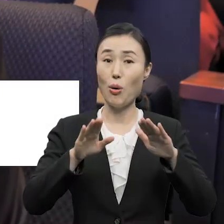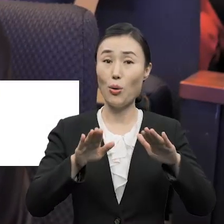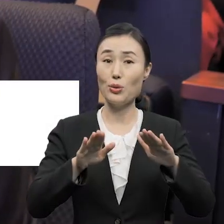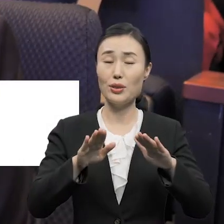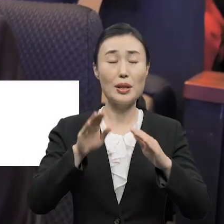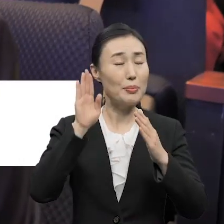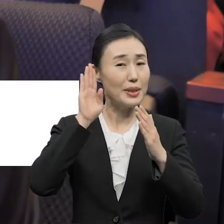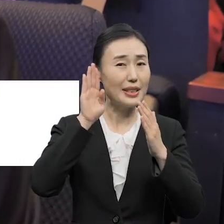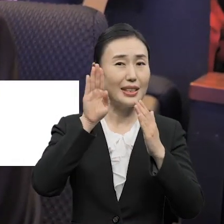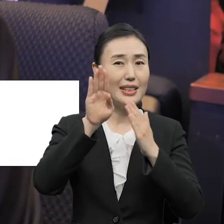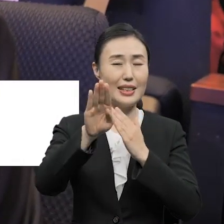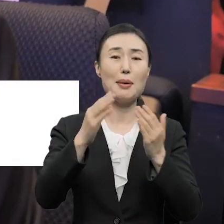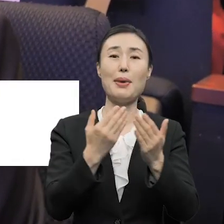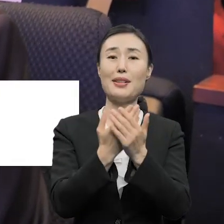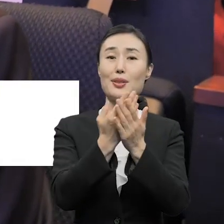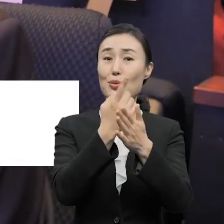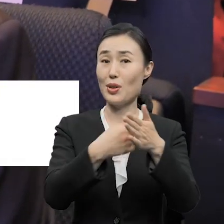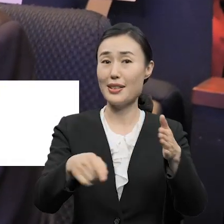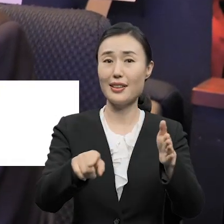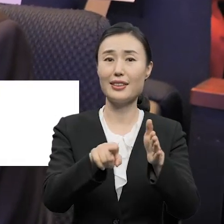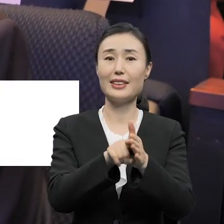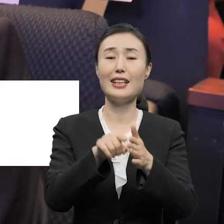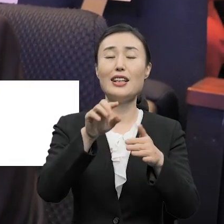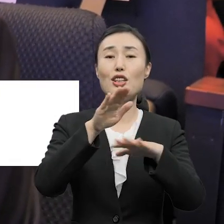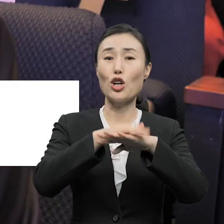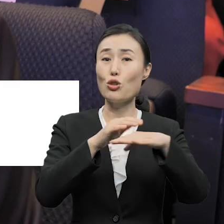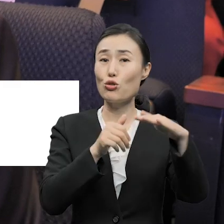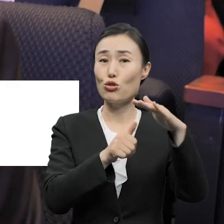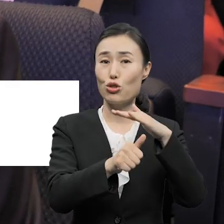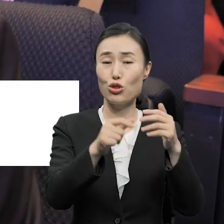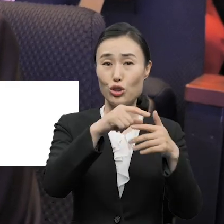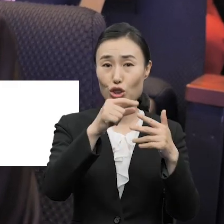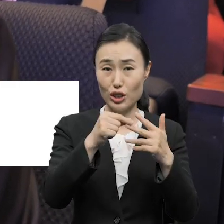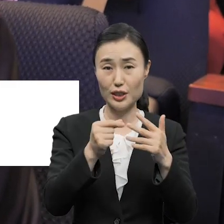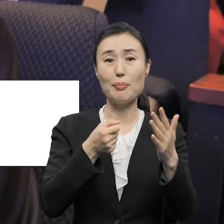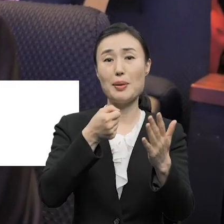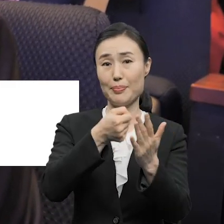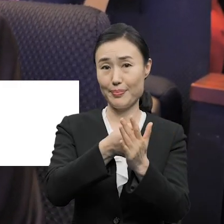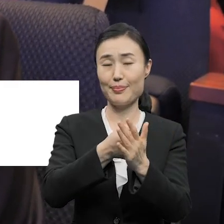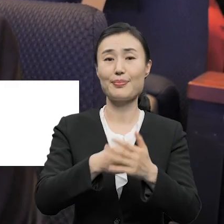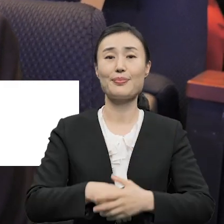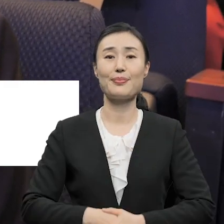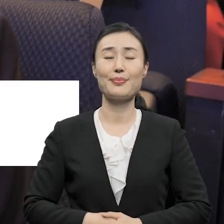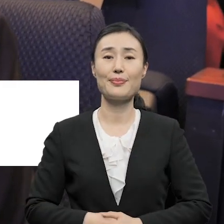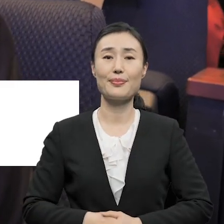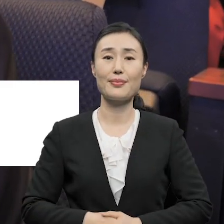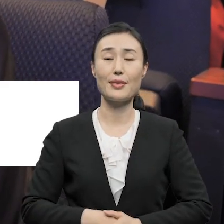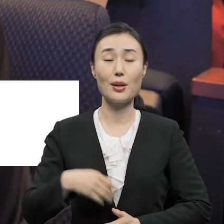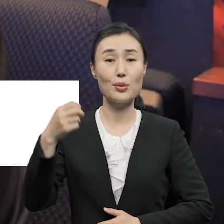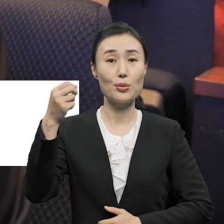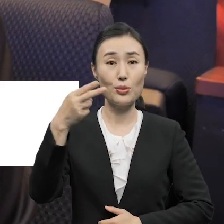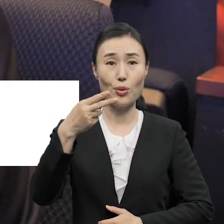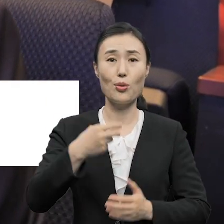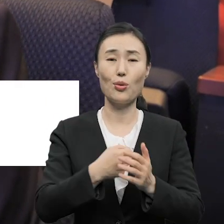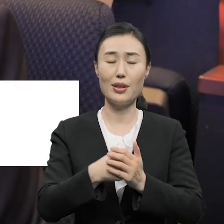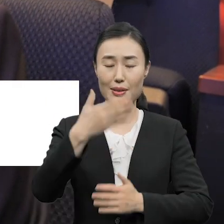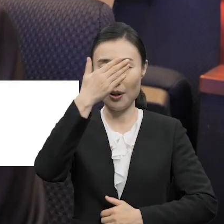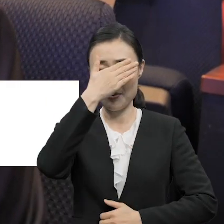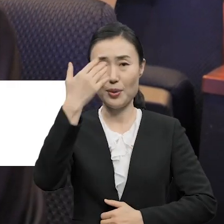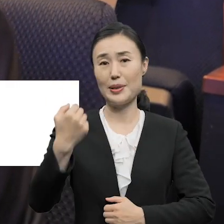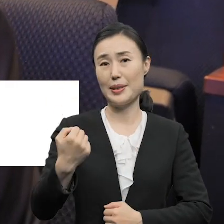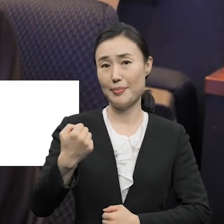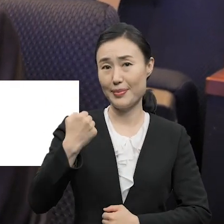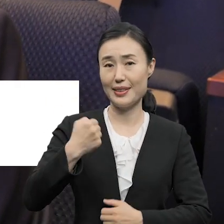오늘보다 내일을 생각하는 그런 차원에서 선수들도 선발을 했고 또 젊고